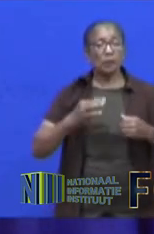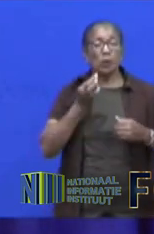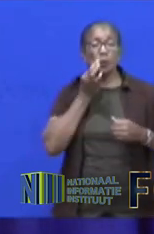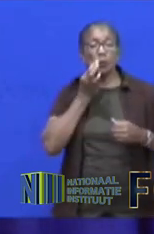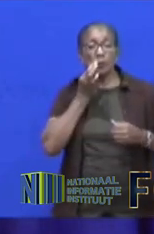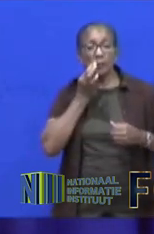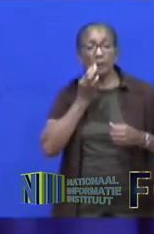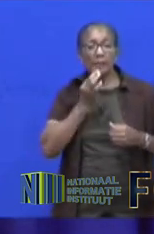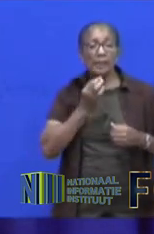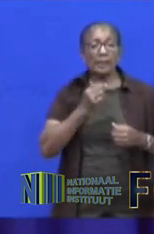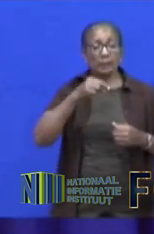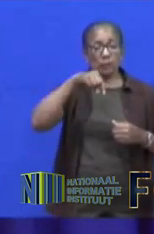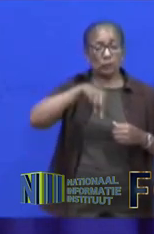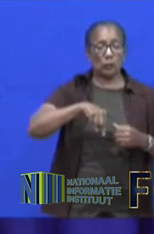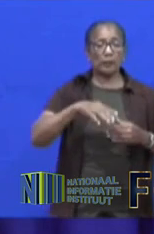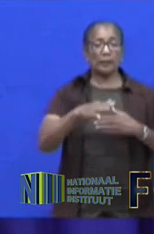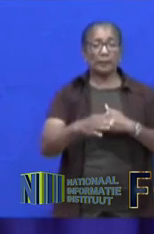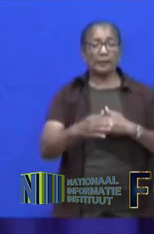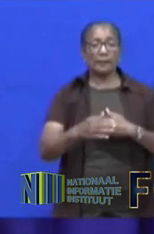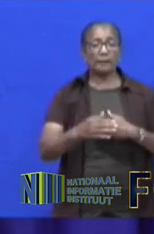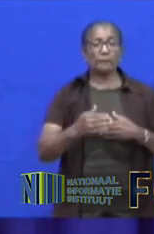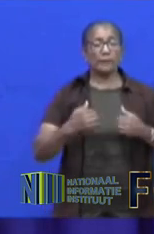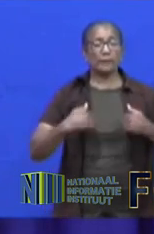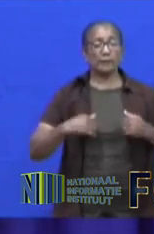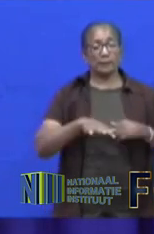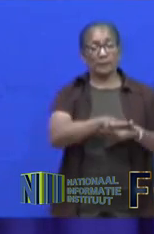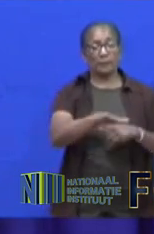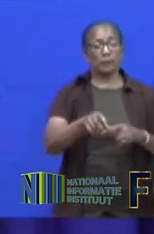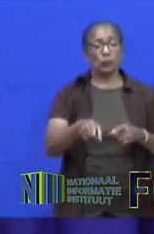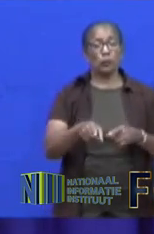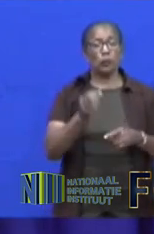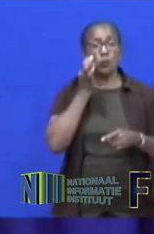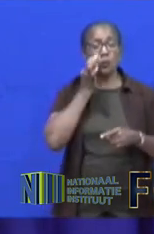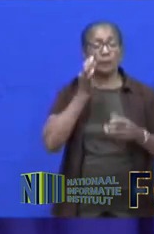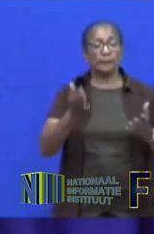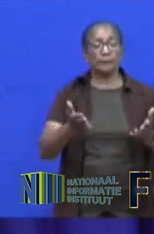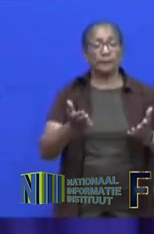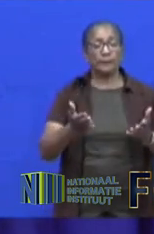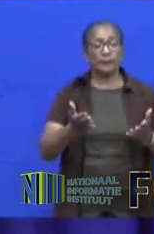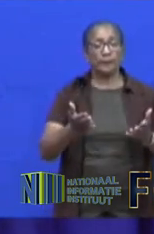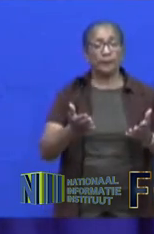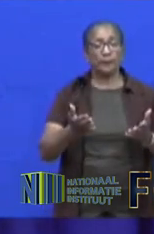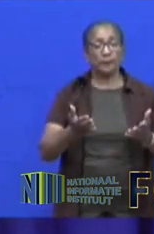van ons land woonachtig zijn. Dus ik...